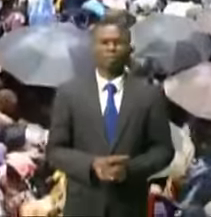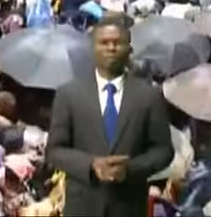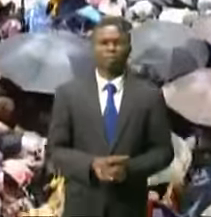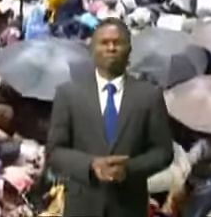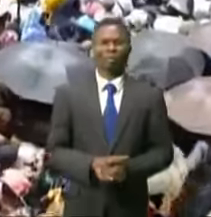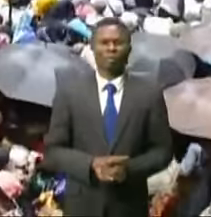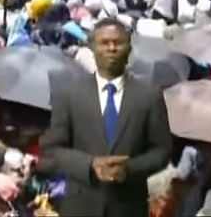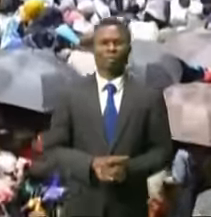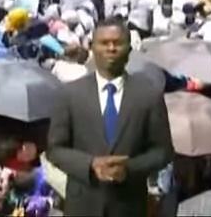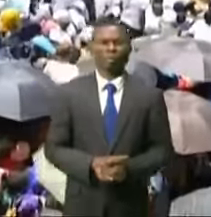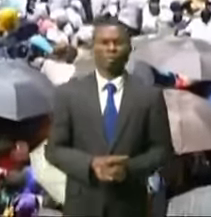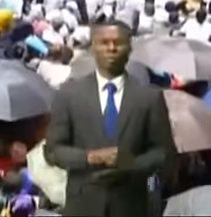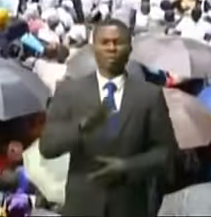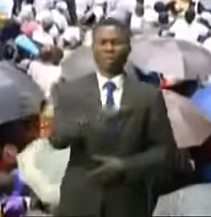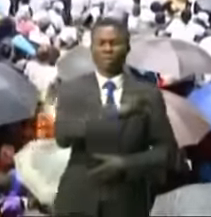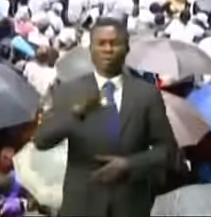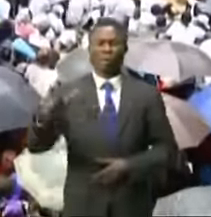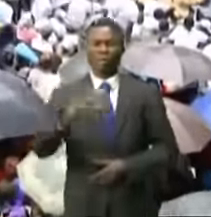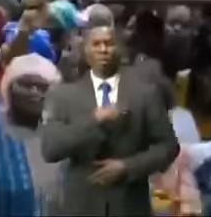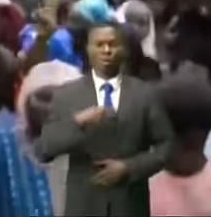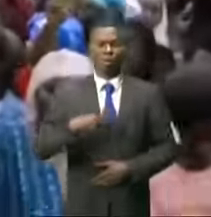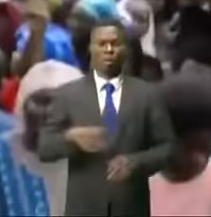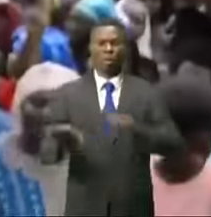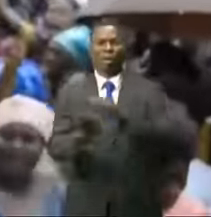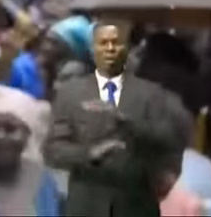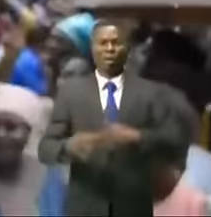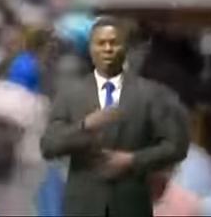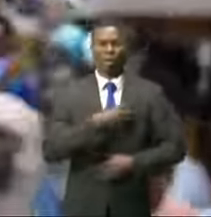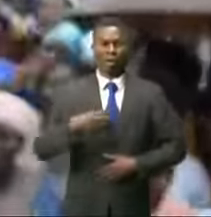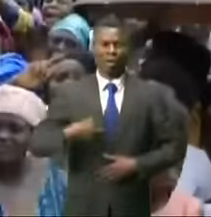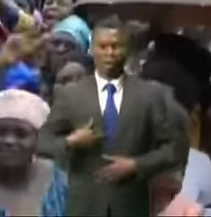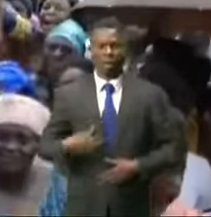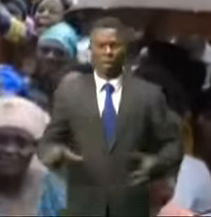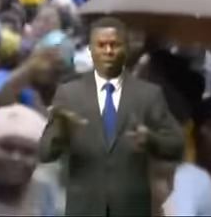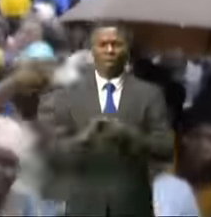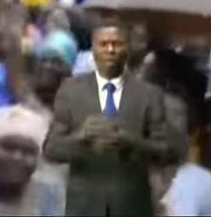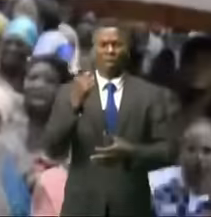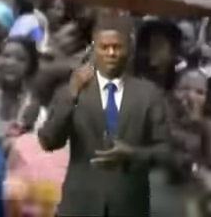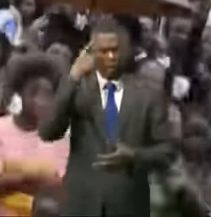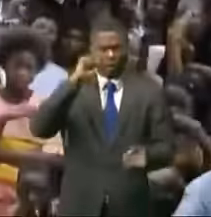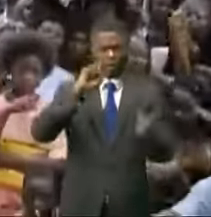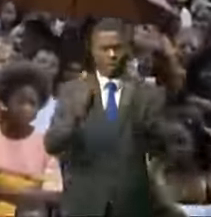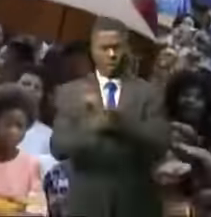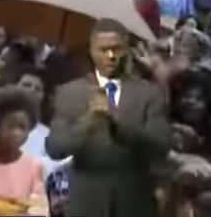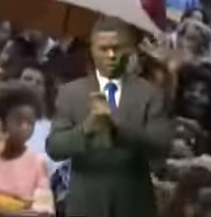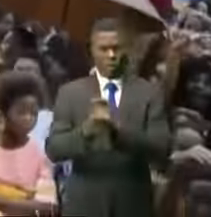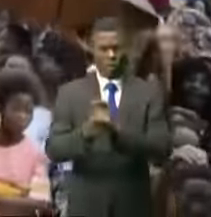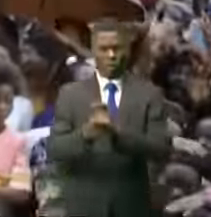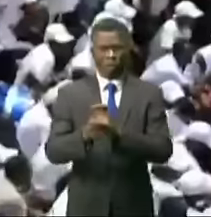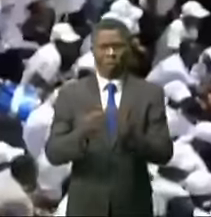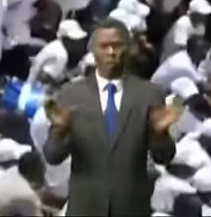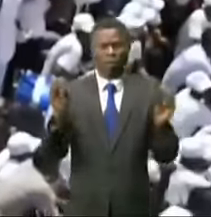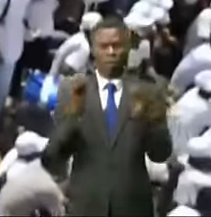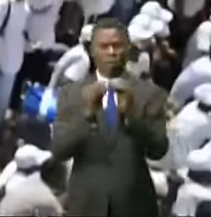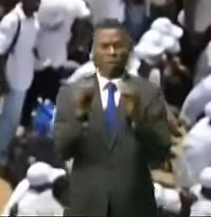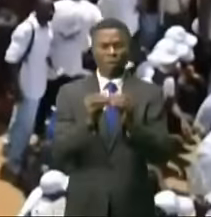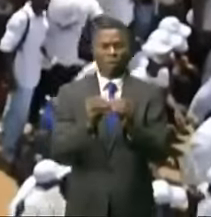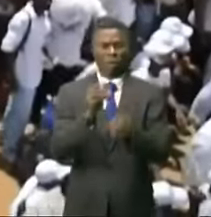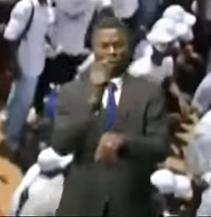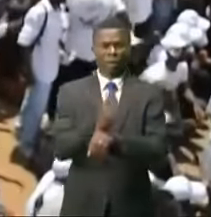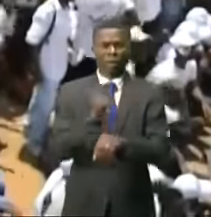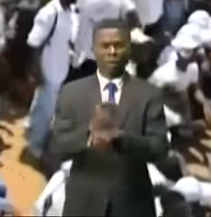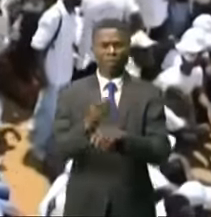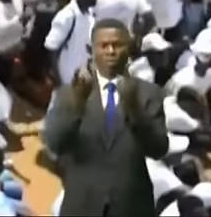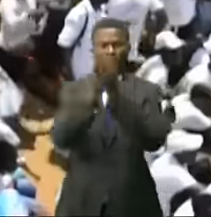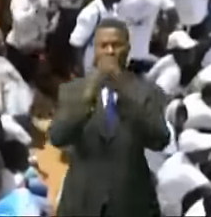Au total, 5000 femmes de la fondation Femmes à Vision d'Aigle pour le changement FIVAC étaient réunies au Temple de la